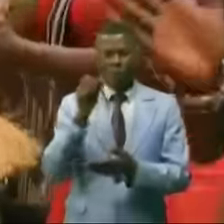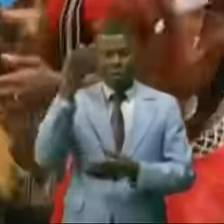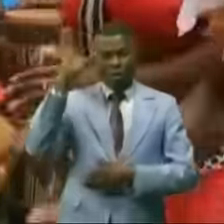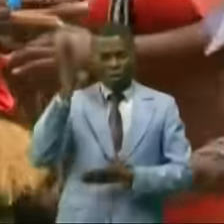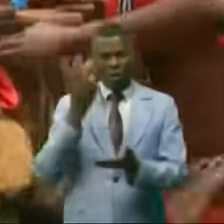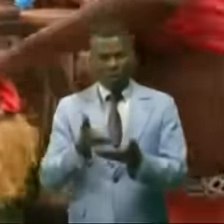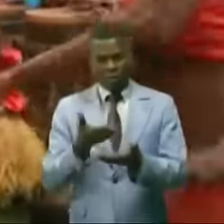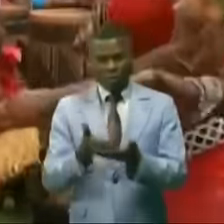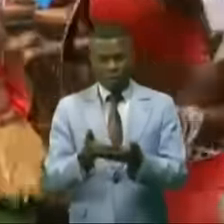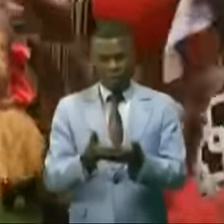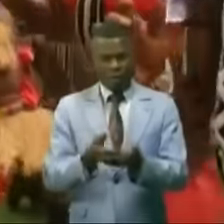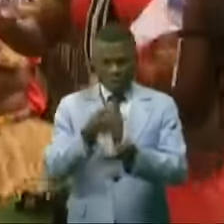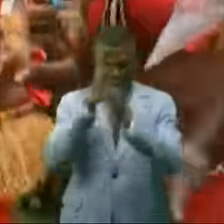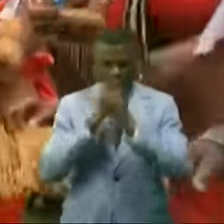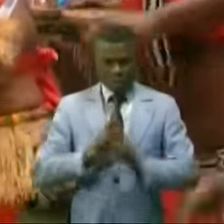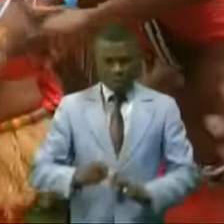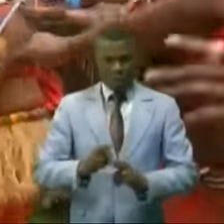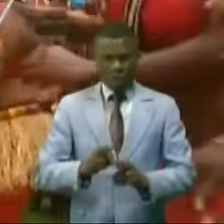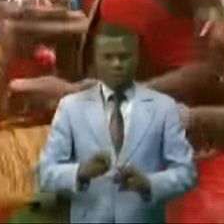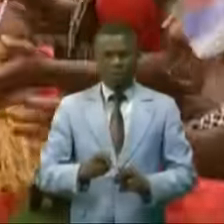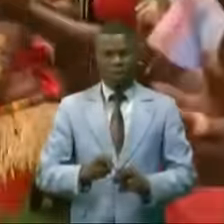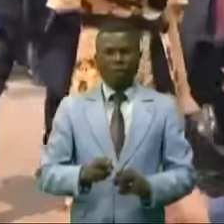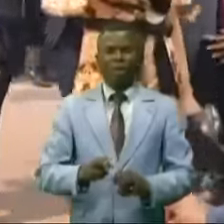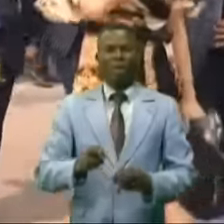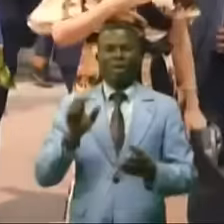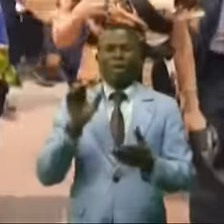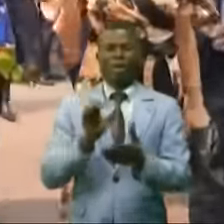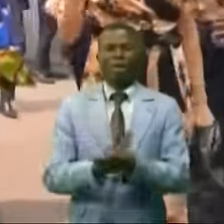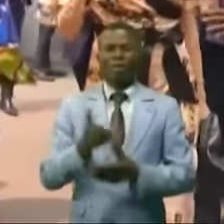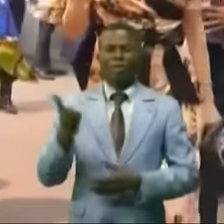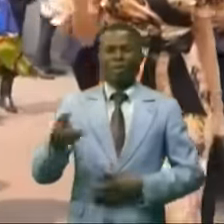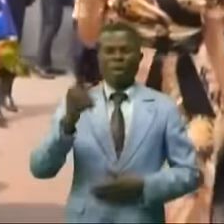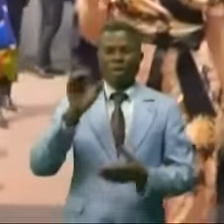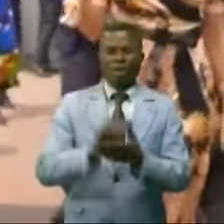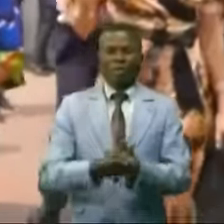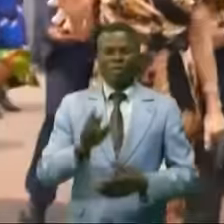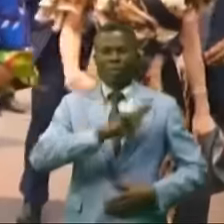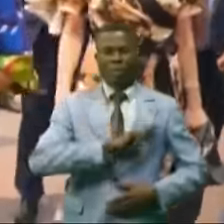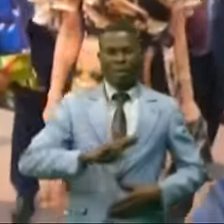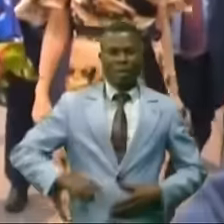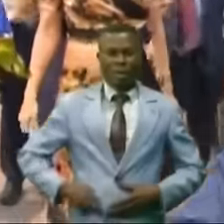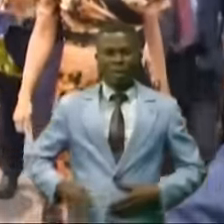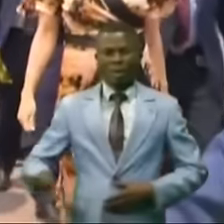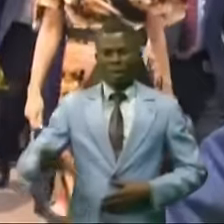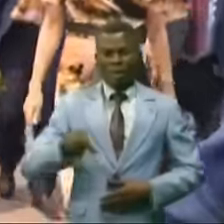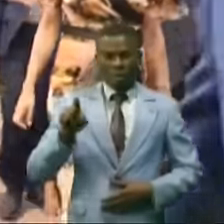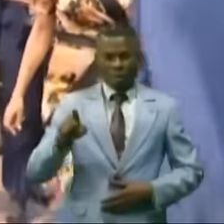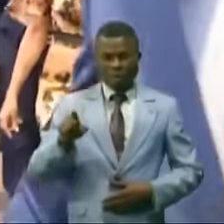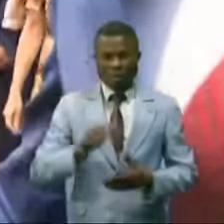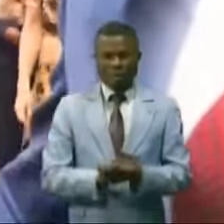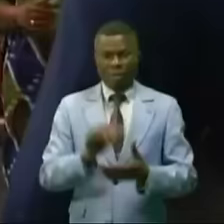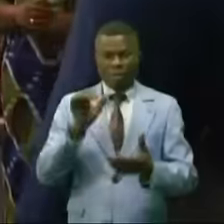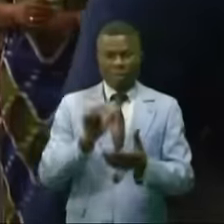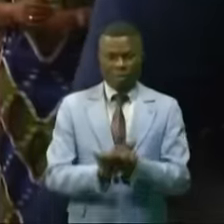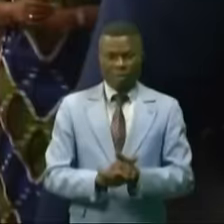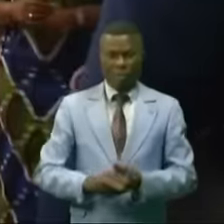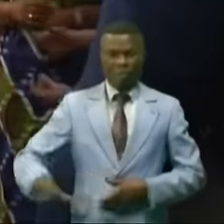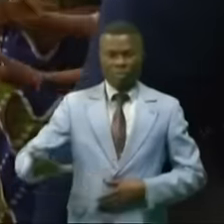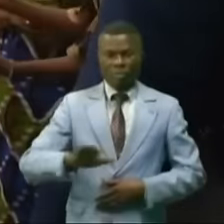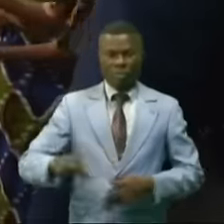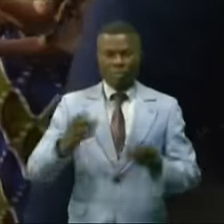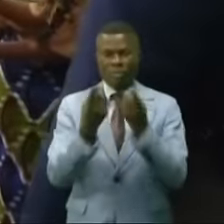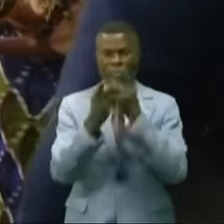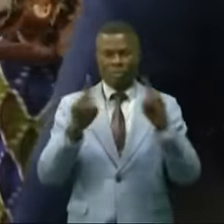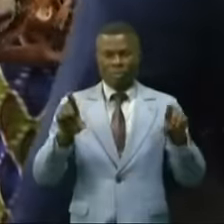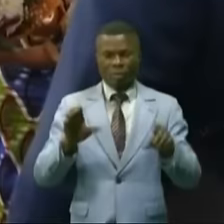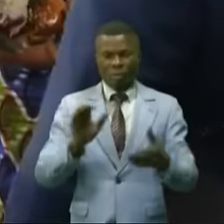cerise, en l'honneur de l'hôte du jour, Tamara Vučić, première dame de la République de Serbie. La première dame de la République démocratique du